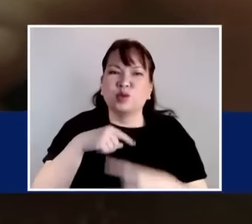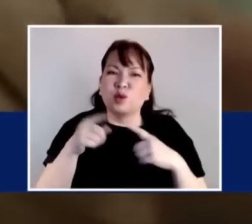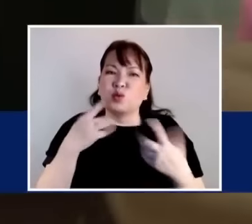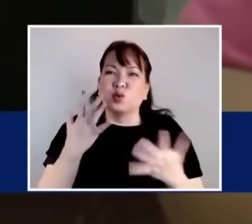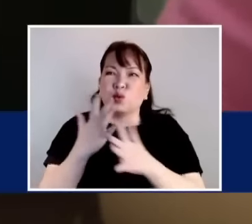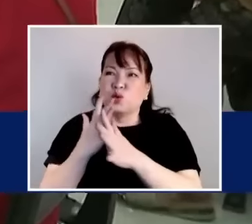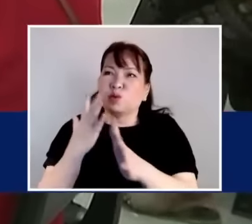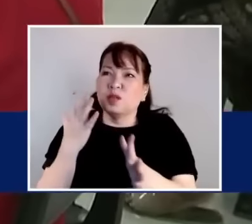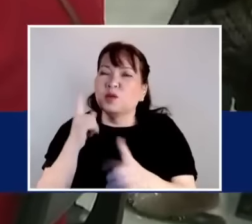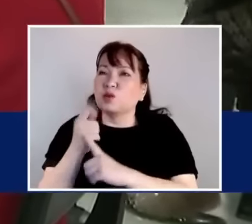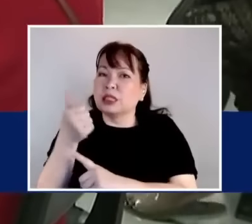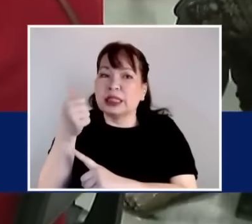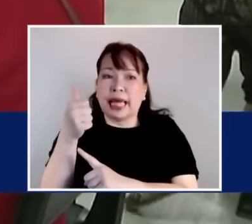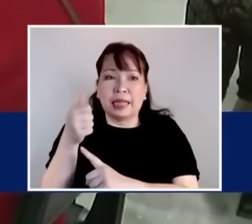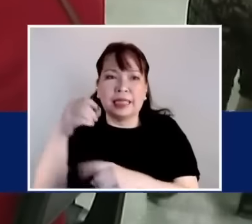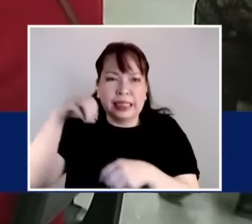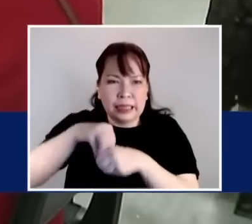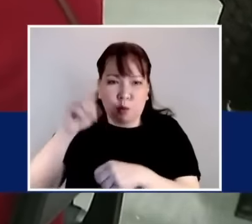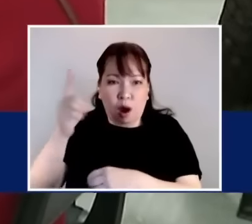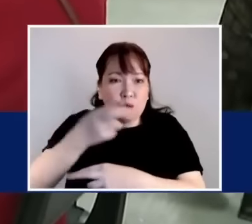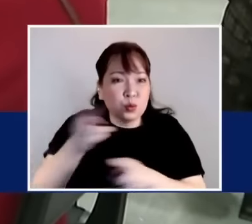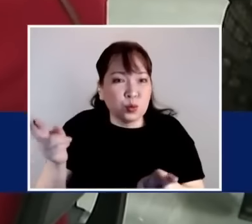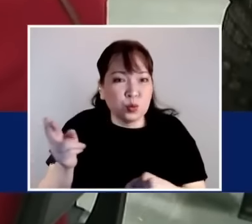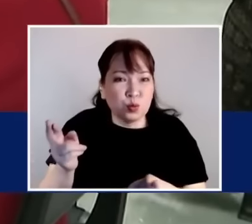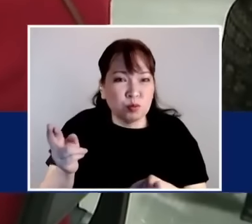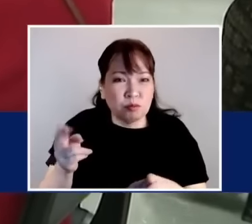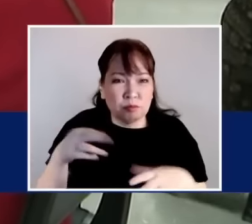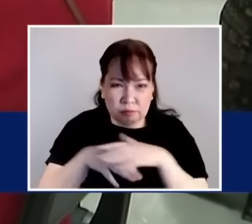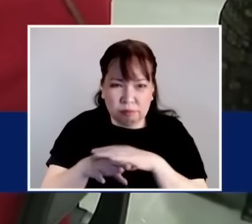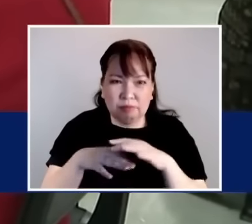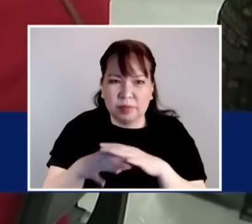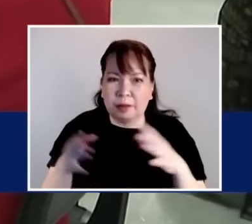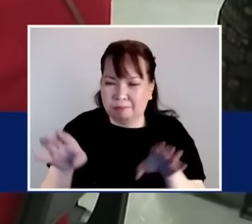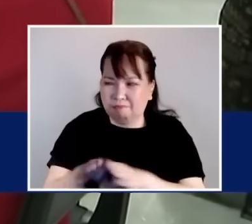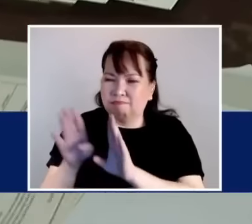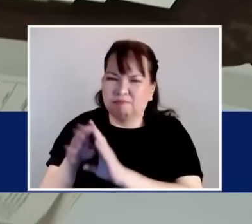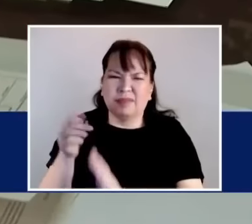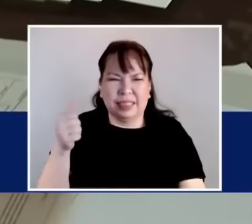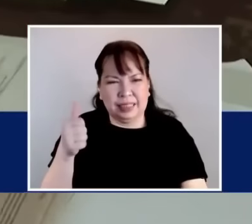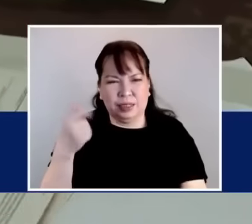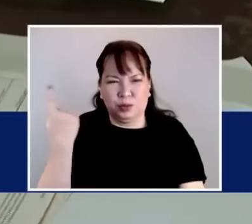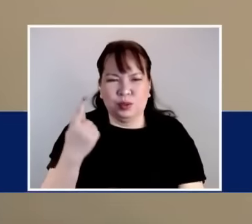10 botante ang maaaring pumasok sa bawat presinto ng sabay-sabay.